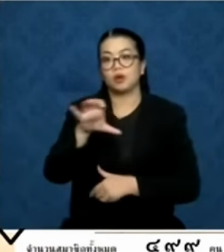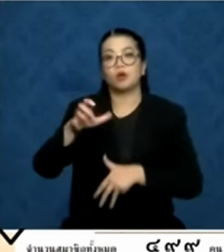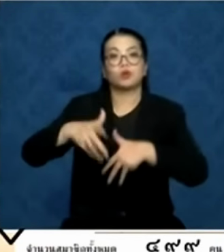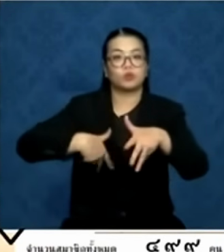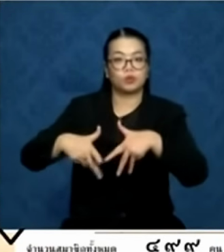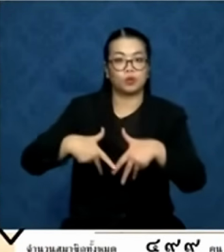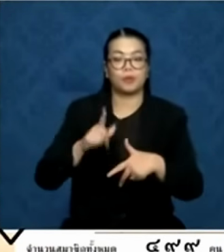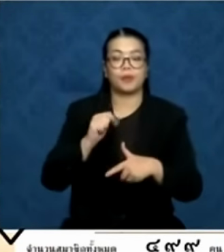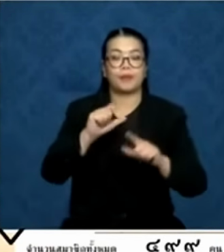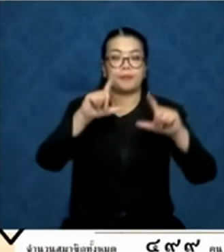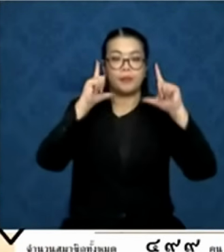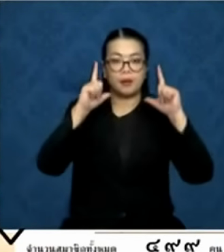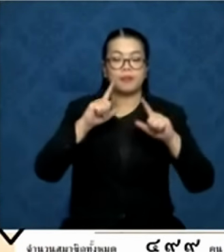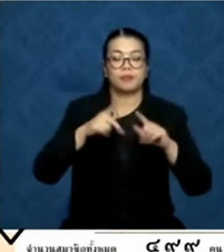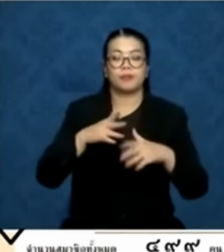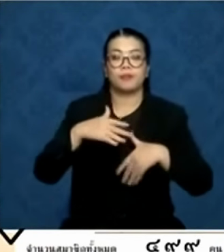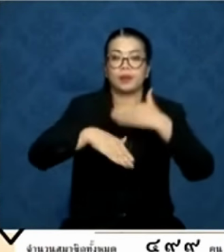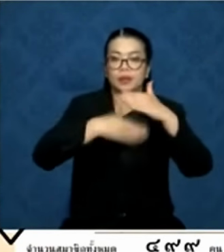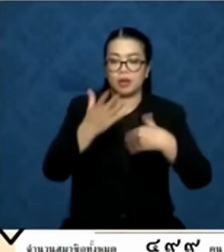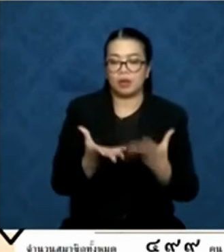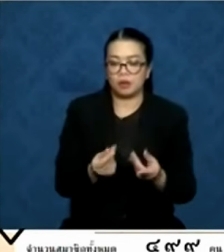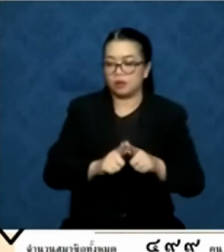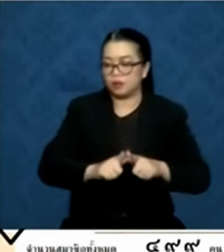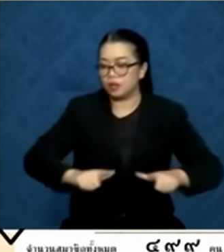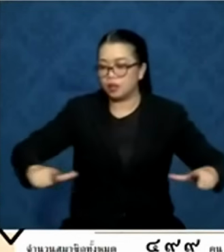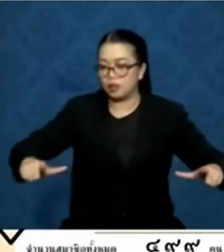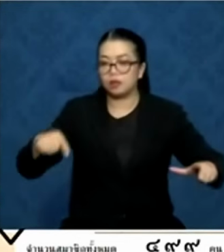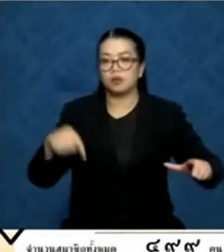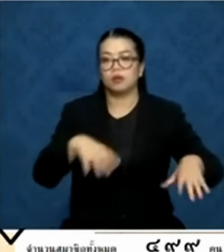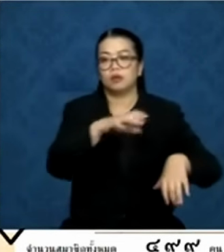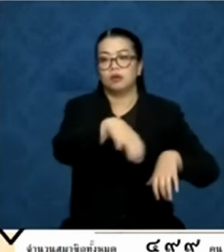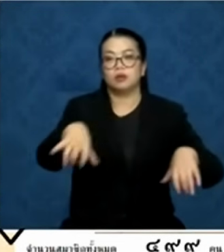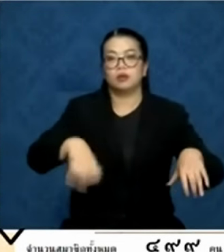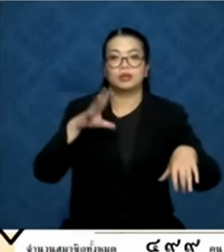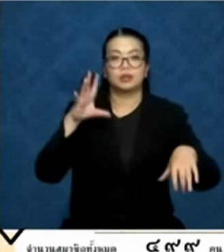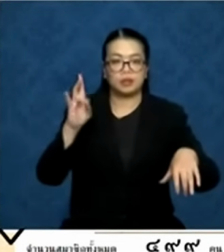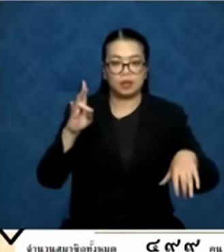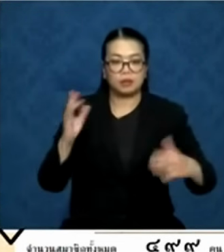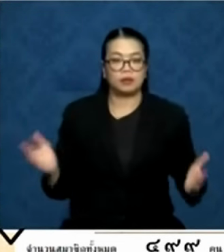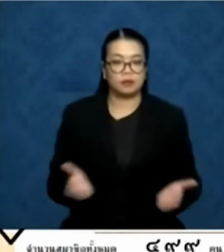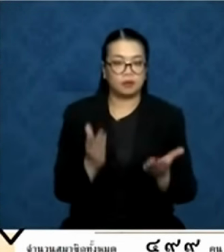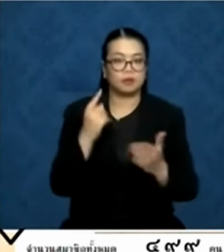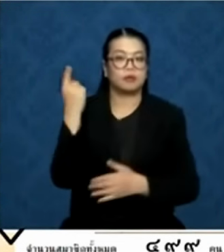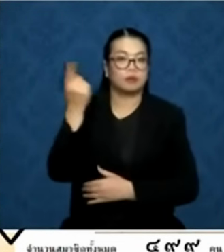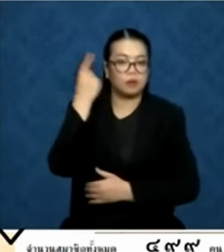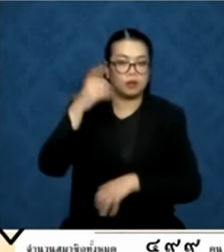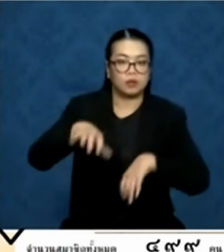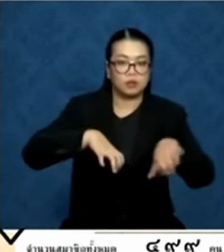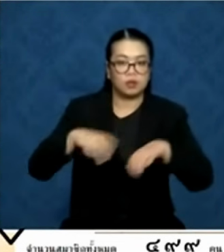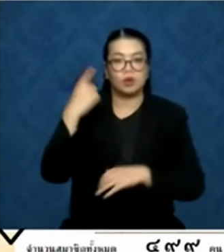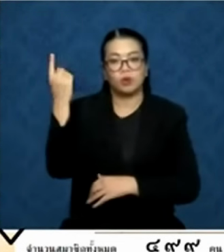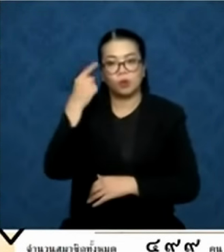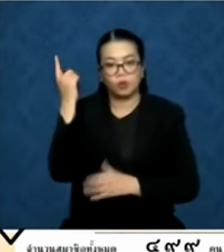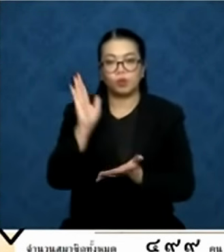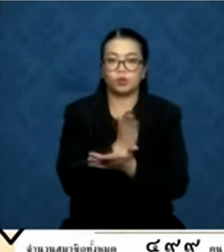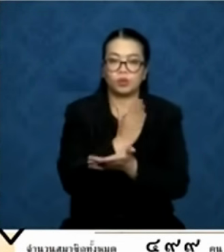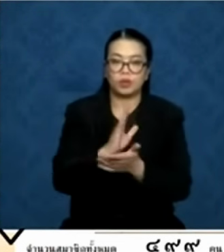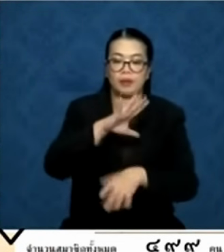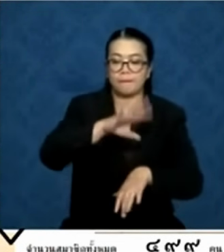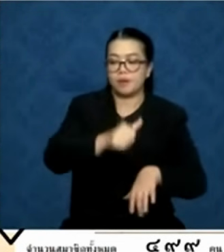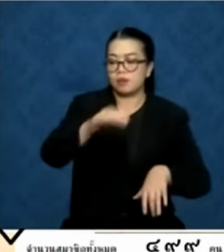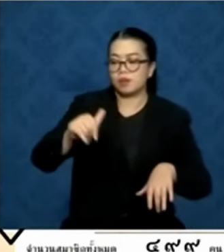แห่งพัฒนาแหล่งธรณีวิทยาเพื่อเป็นแหล่งท่องเที่ยว7แห่งพัฒนาแหล่งท่องเที่ยวเพื่อรองรับการจัดงานท่องเที่ยวเชิงธุรกิจ10เมื